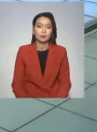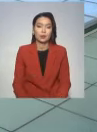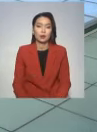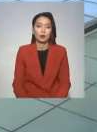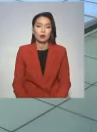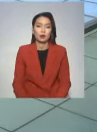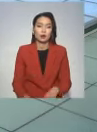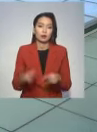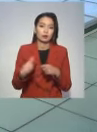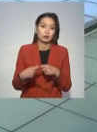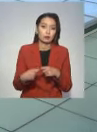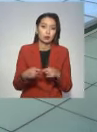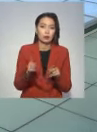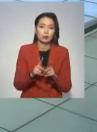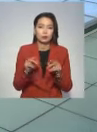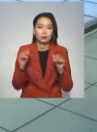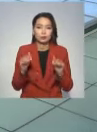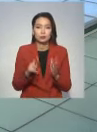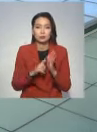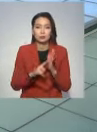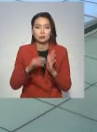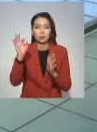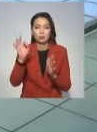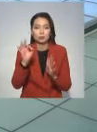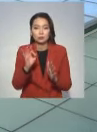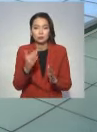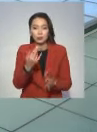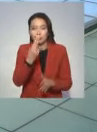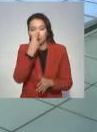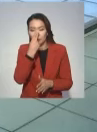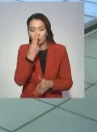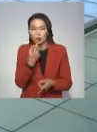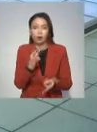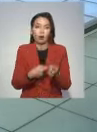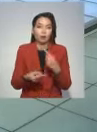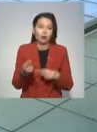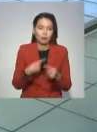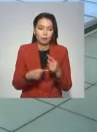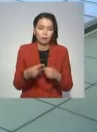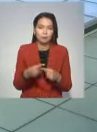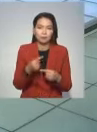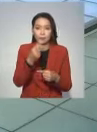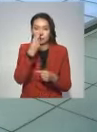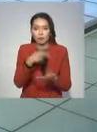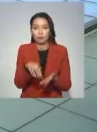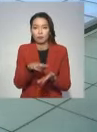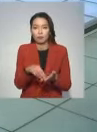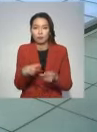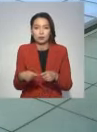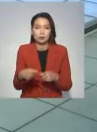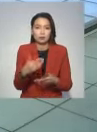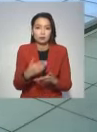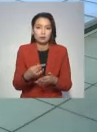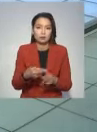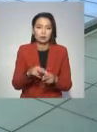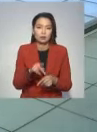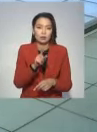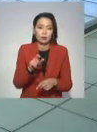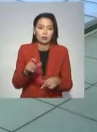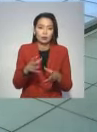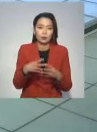Құмар ойыннан айыққан адамдардың 70% ескі әдетін қайта бастайды. Мамандар осылай дейді. Бұған айналысындағы адамдар мен